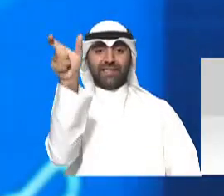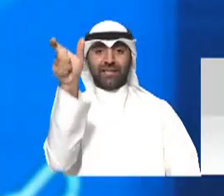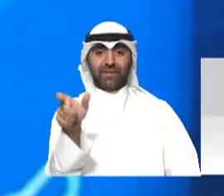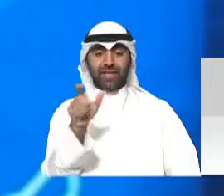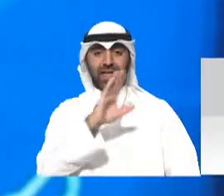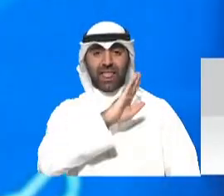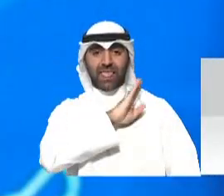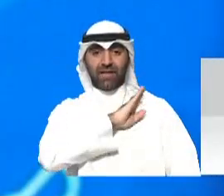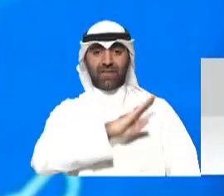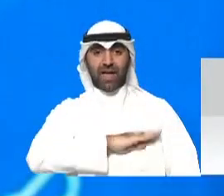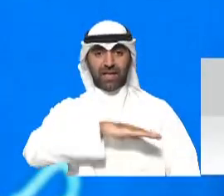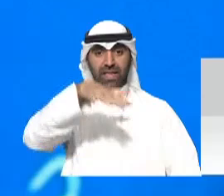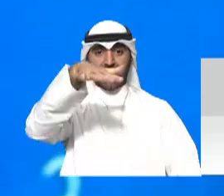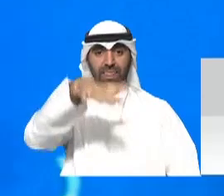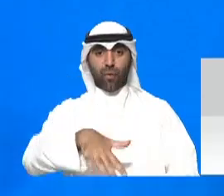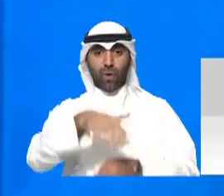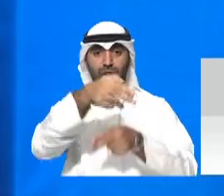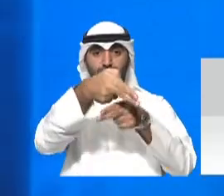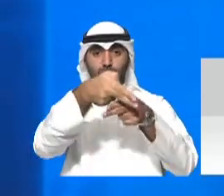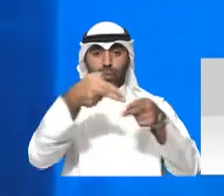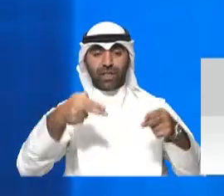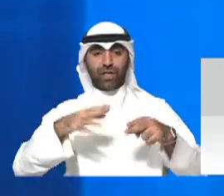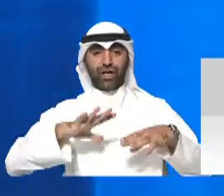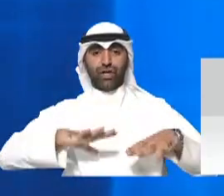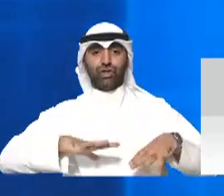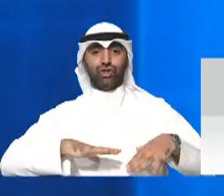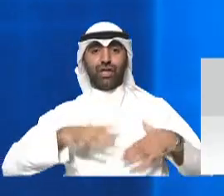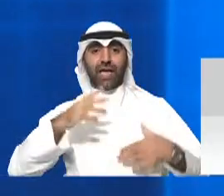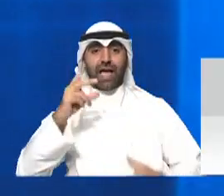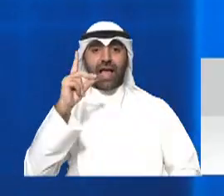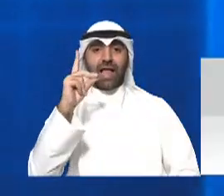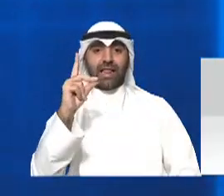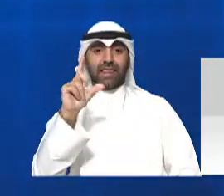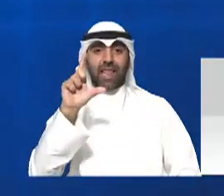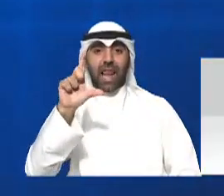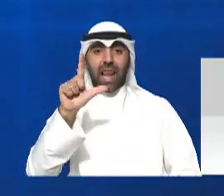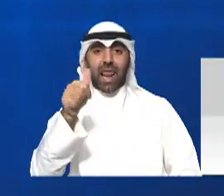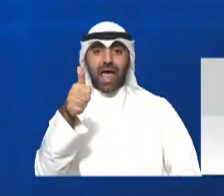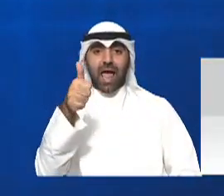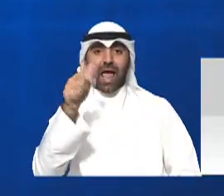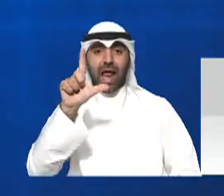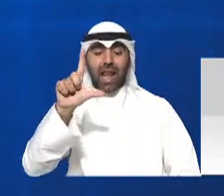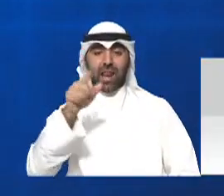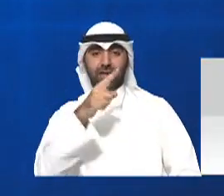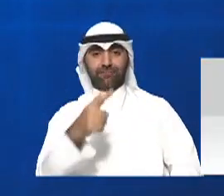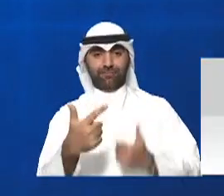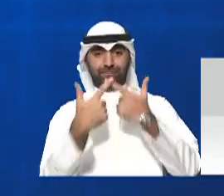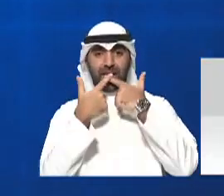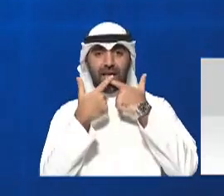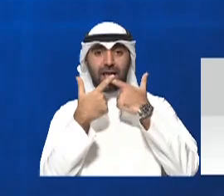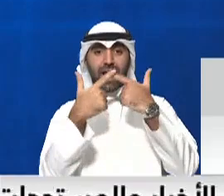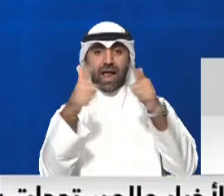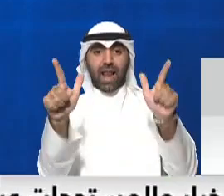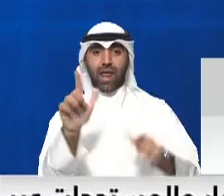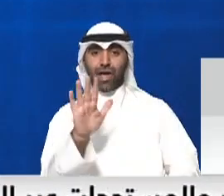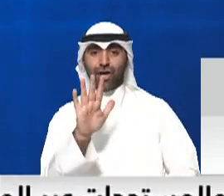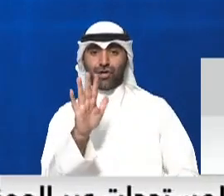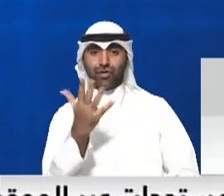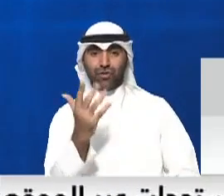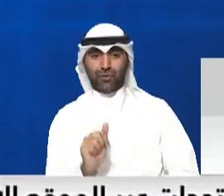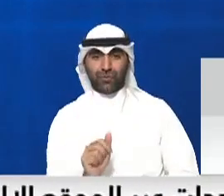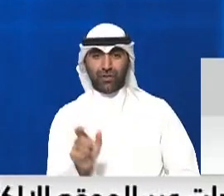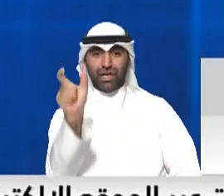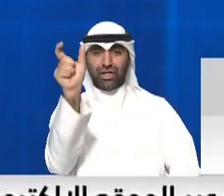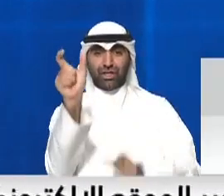ضرورة الجاهزية واليقظة الدائمة لمنع وصد أي محاولات تهريب أو تسلل عبر المياه الإقليمية